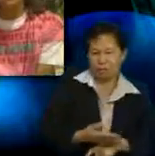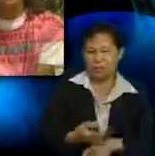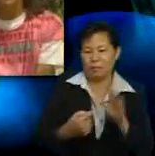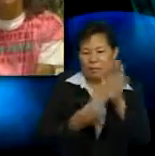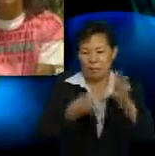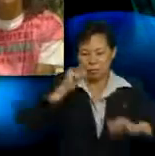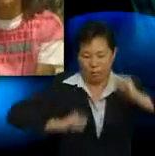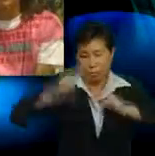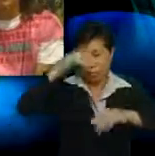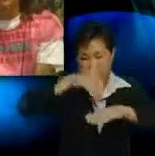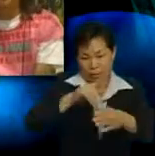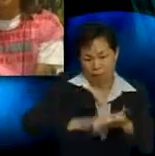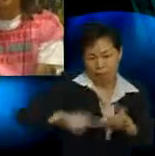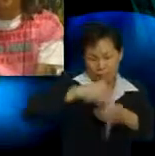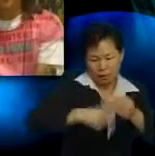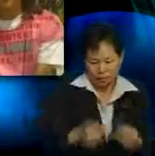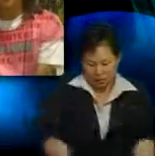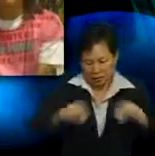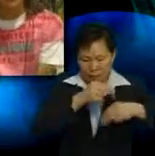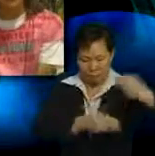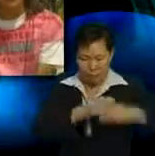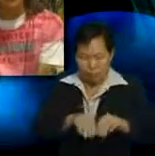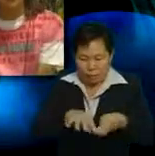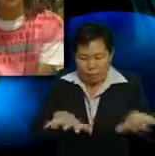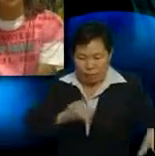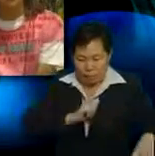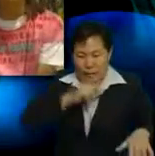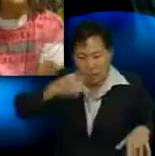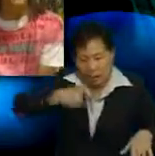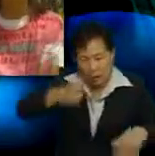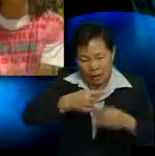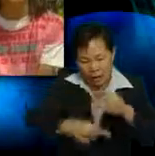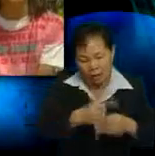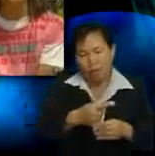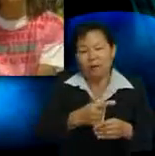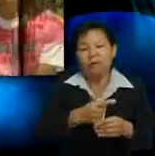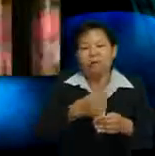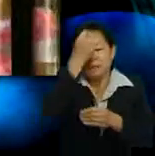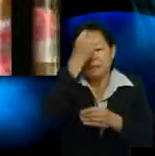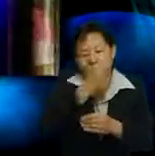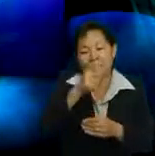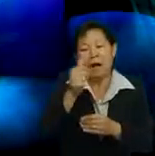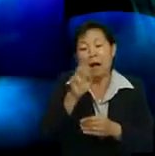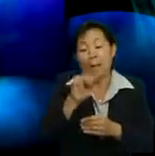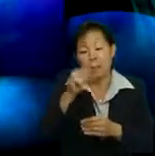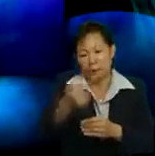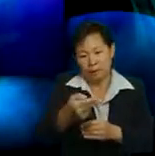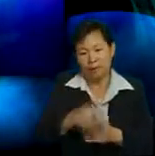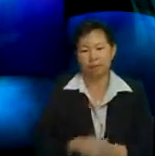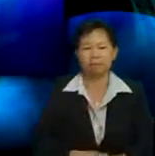pada minggu ini ialah tentang nilai moral perkembangan diri yang memperkatakan perihal sikap amanah.